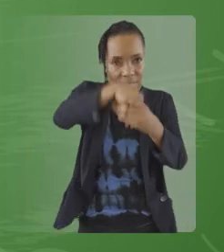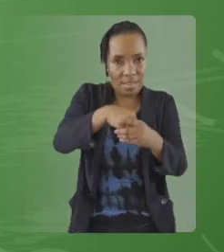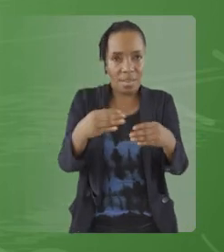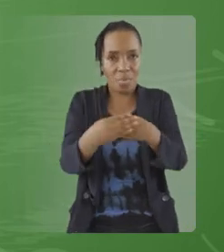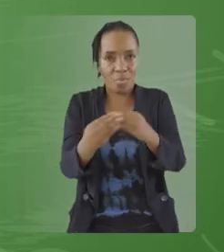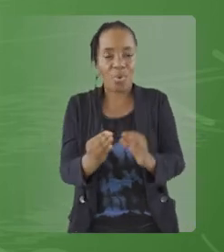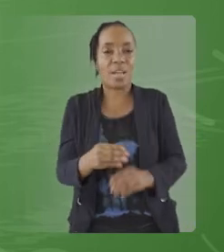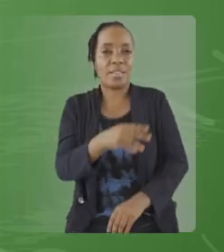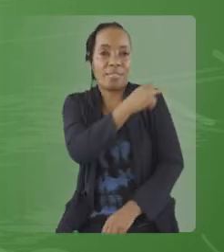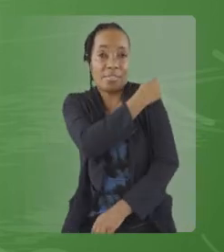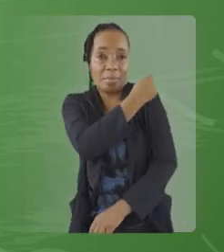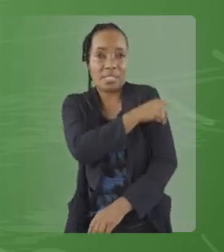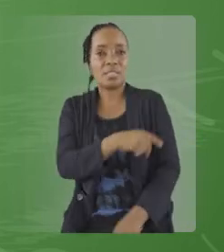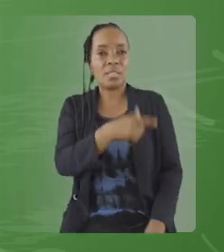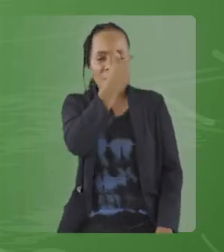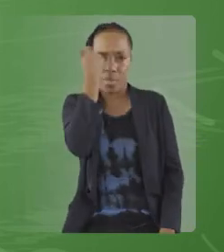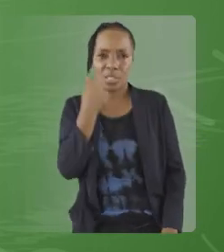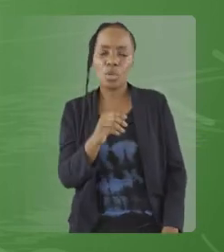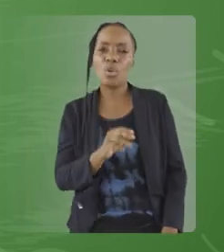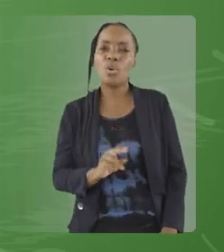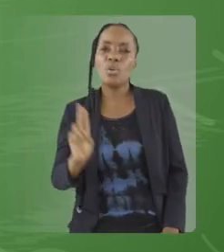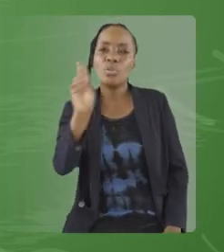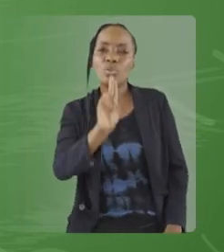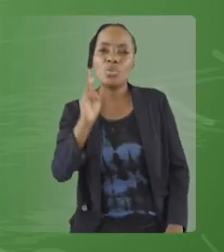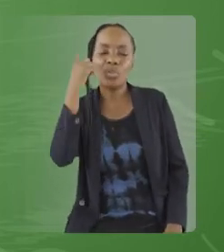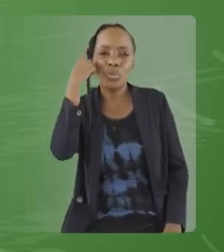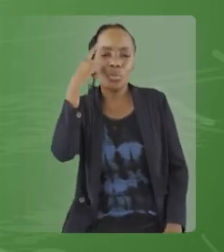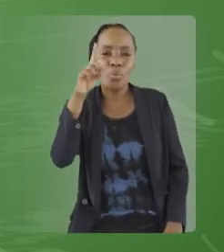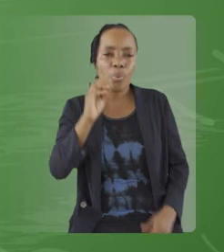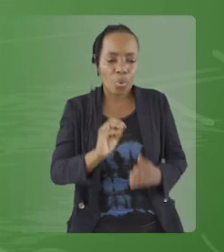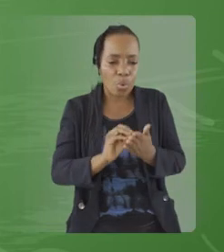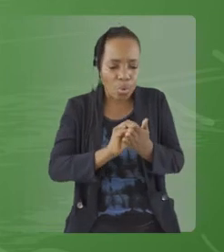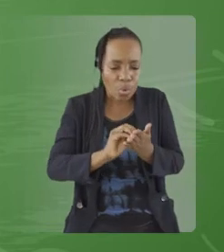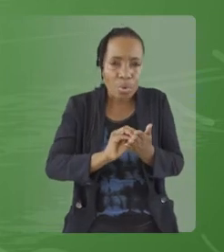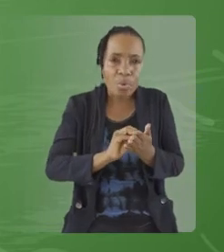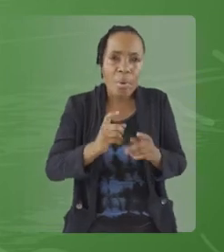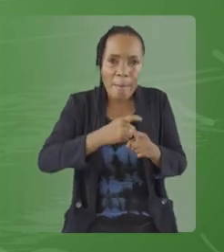boîte pharmaceutique parce qu'on l'utilise pour nettoyer la plaie.